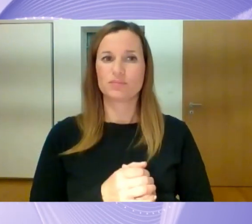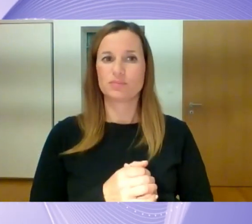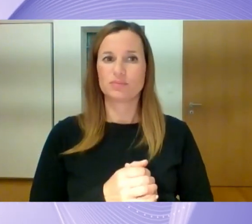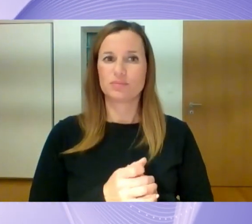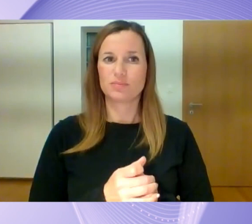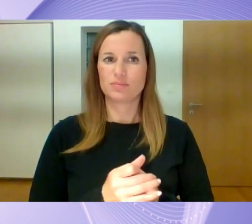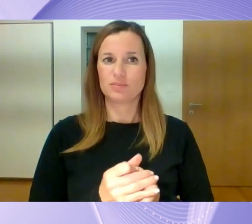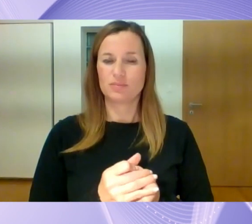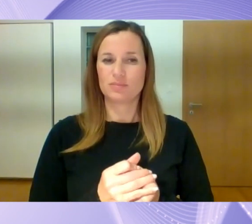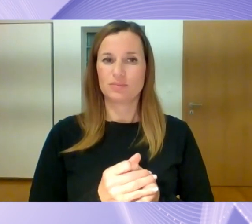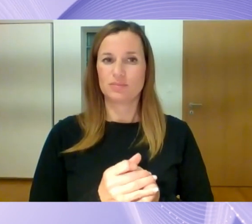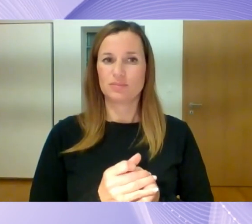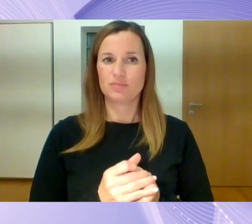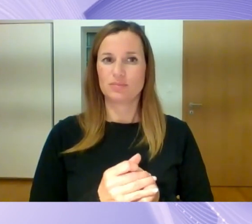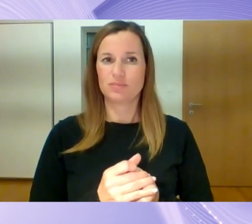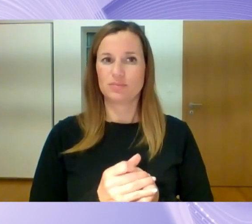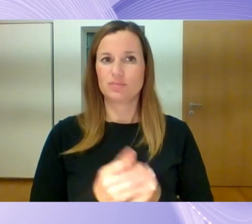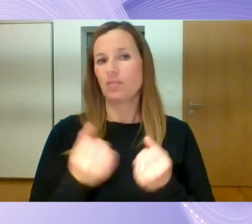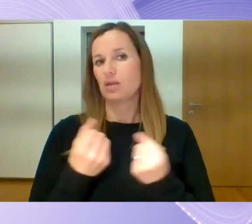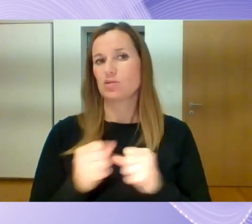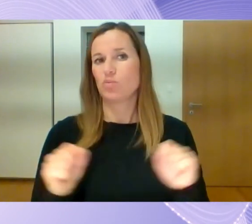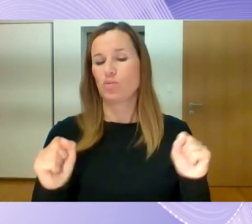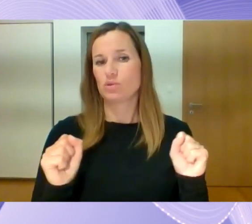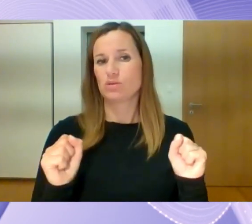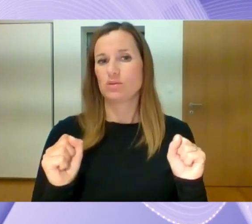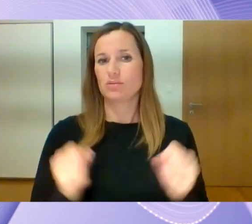tako. In spustimo.